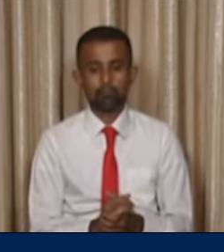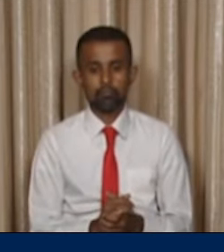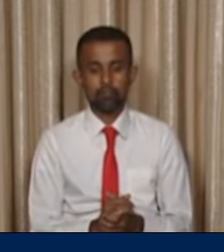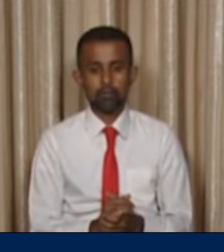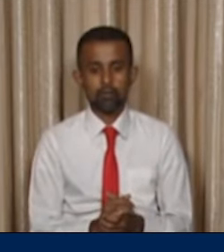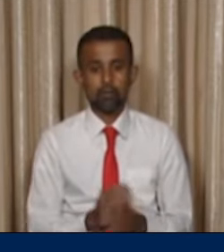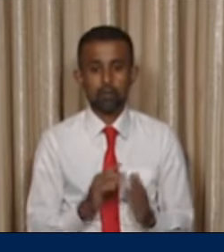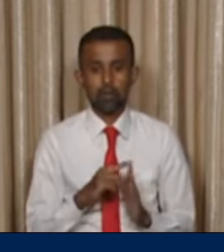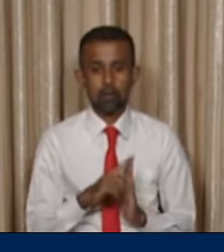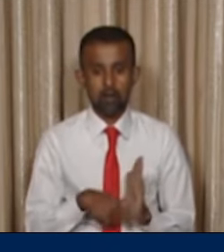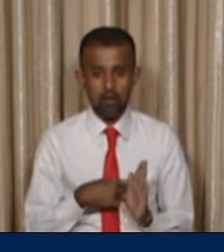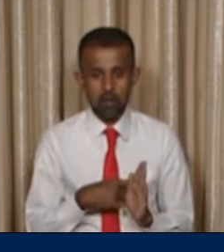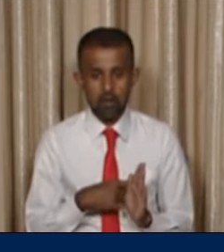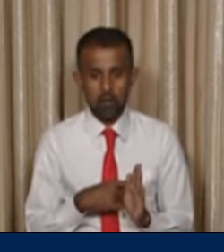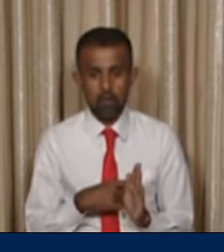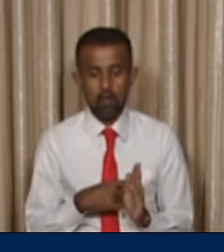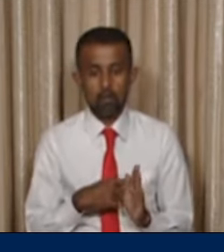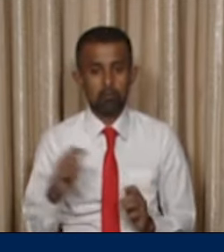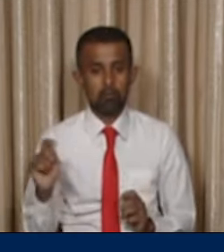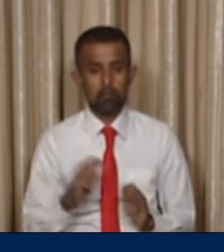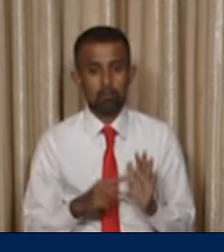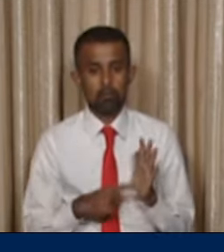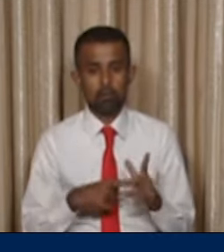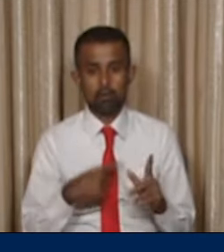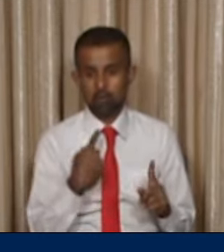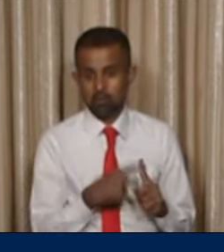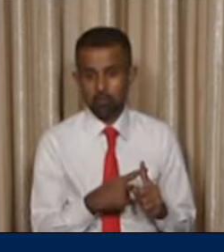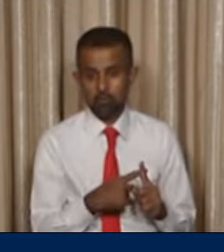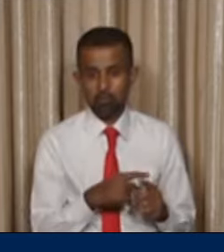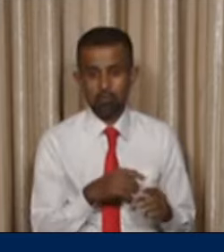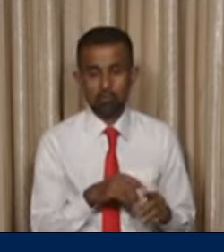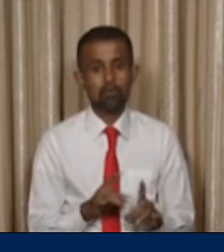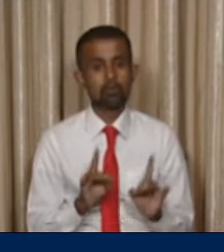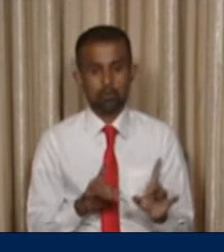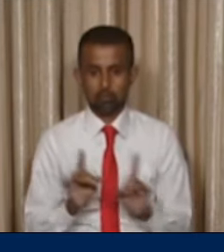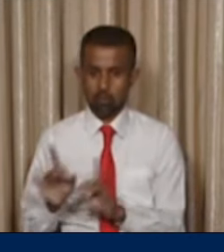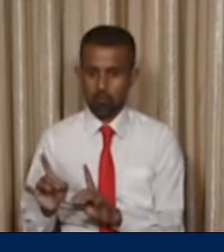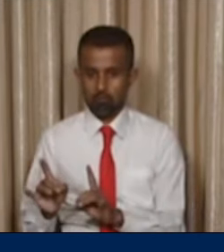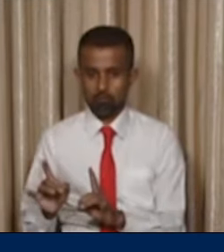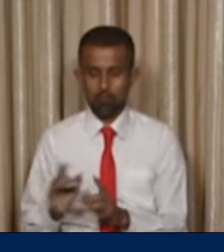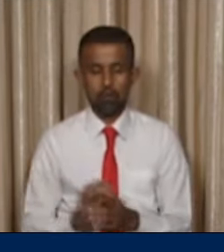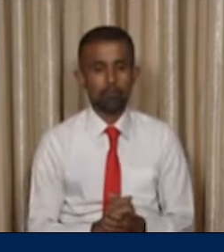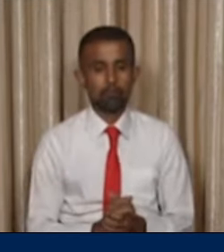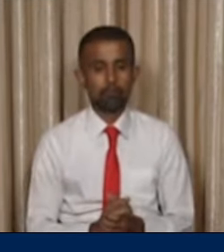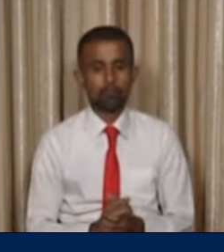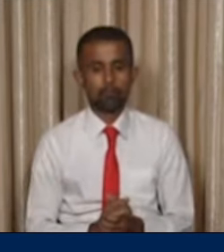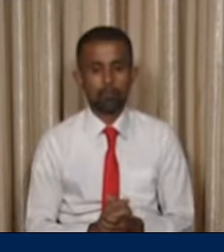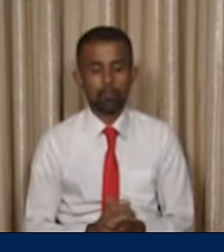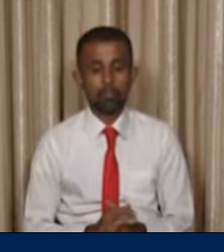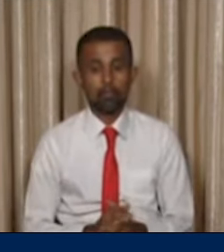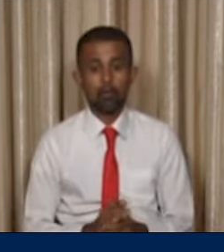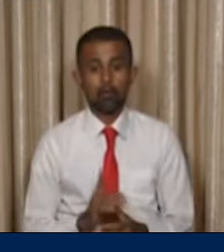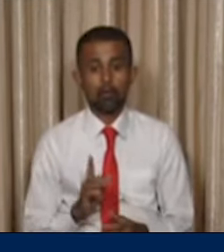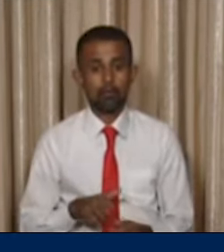this regime primary residents were exempt. හොඳට අහගන්න කරු කතානායකතුමා. Primary residents were exempt. And the assessed